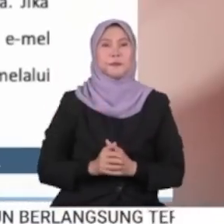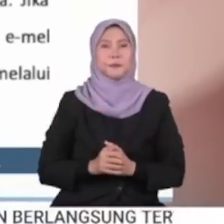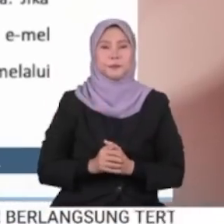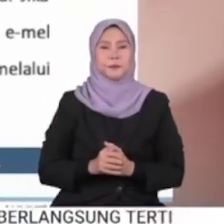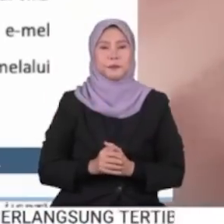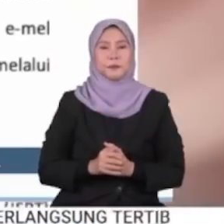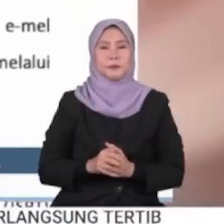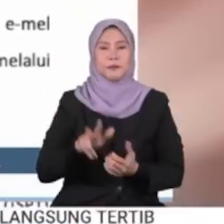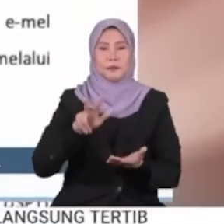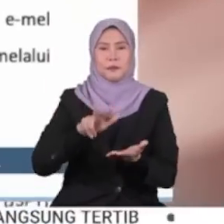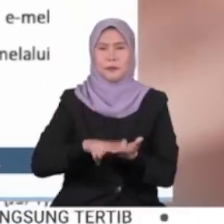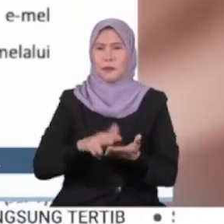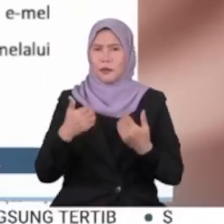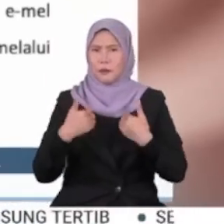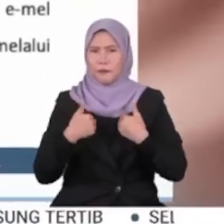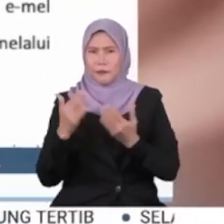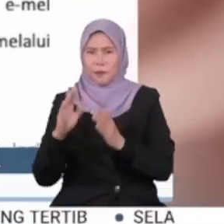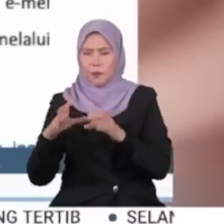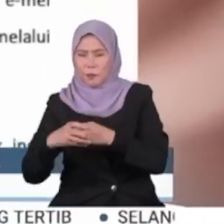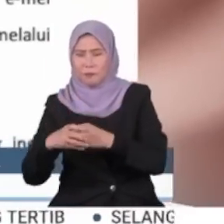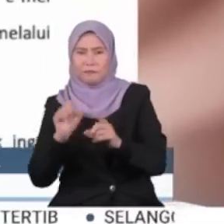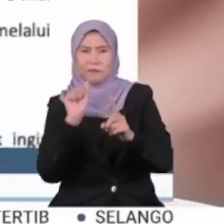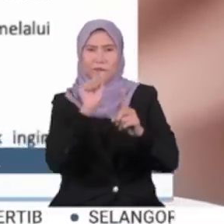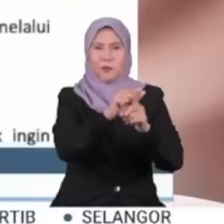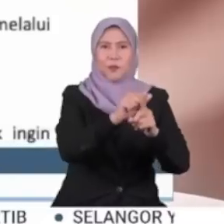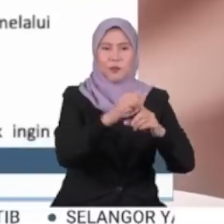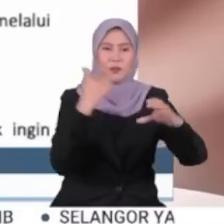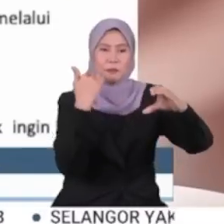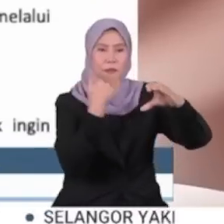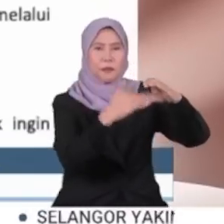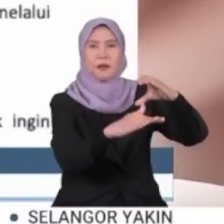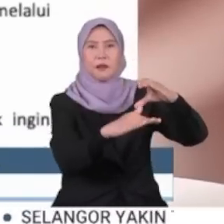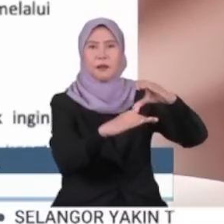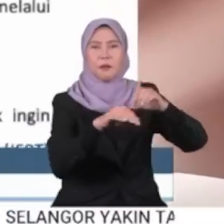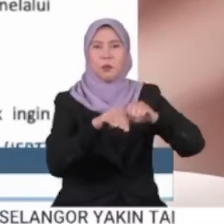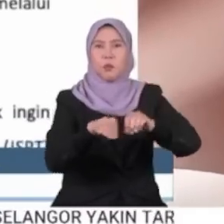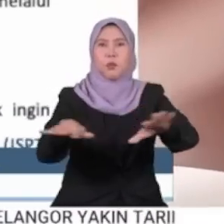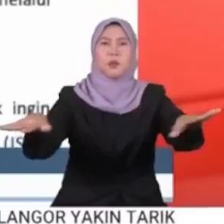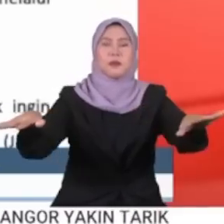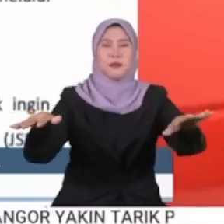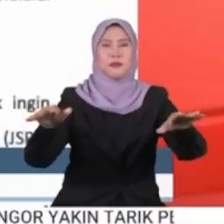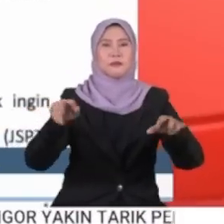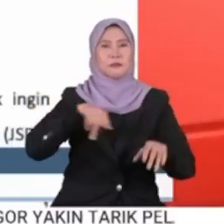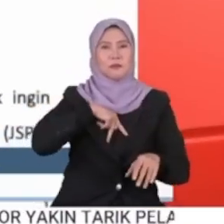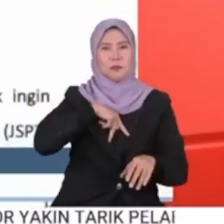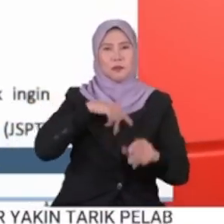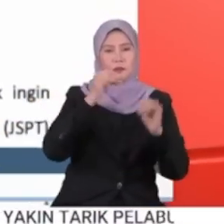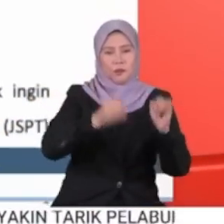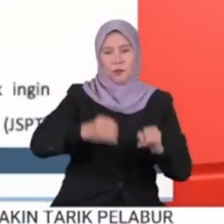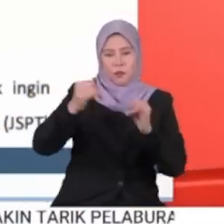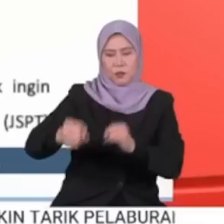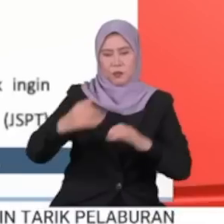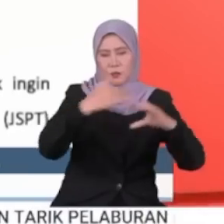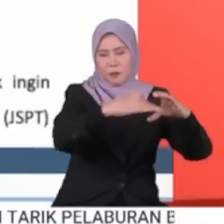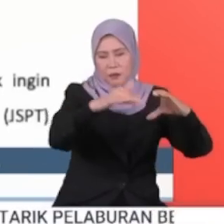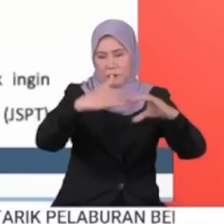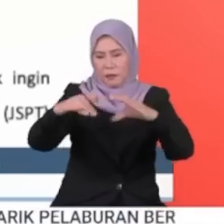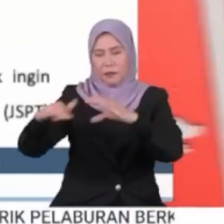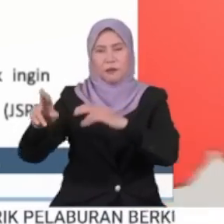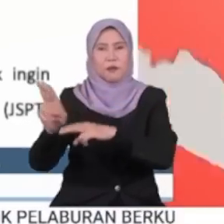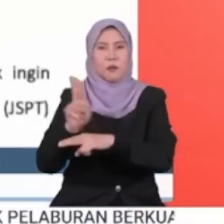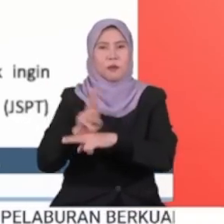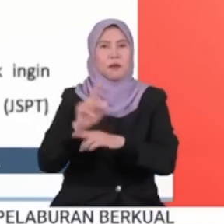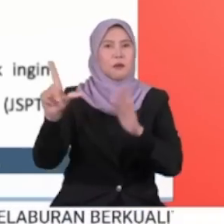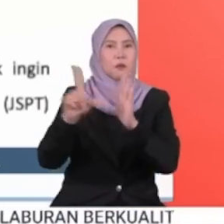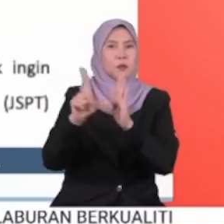Ia susulan pengesanan satu sindiket penipuan menghantar email secara meluas kepada pemilik email individu dengan mengguna